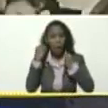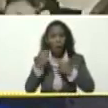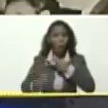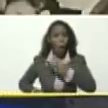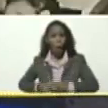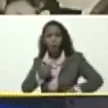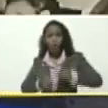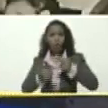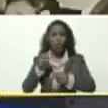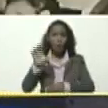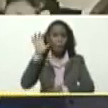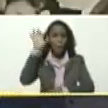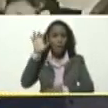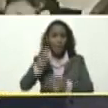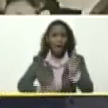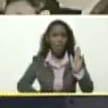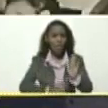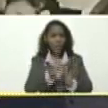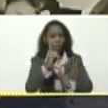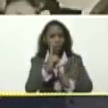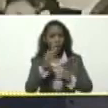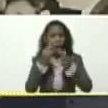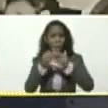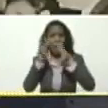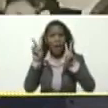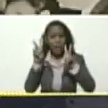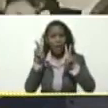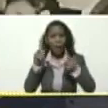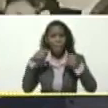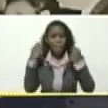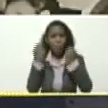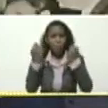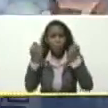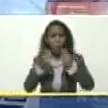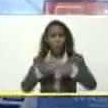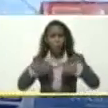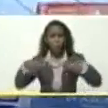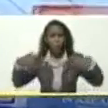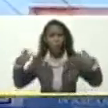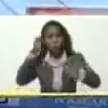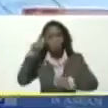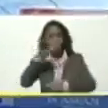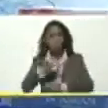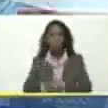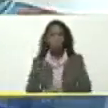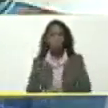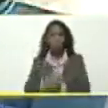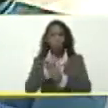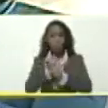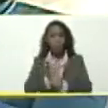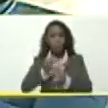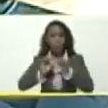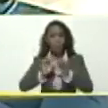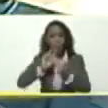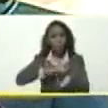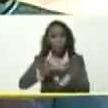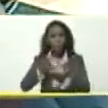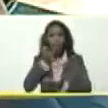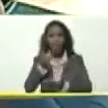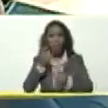del país, en el desarrollo por la paz, la prosperidad del pueblo. Và một lần nữa, xin vô cùng cảm ơn Tổng